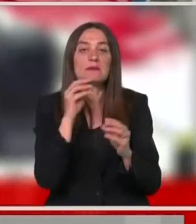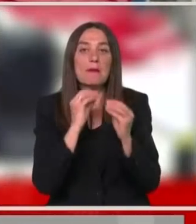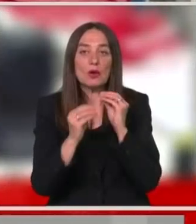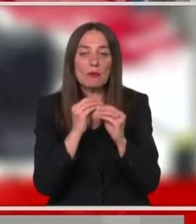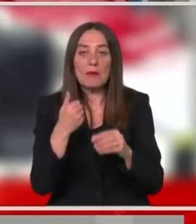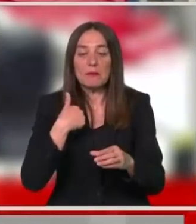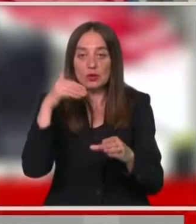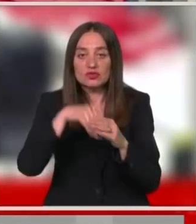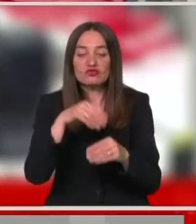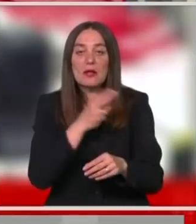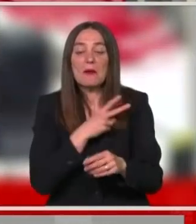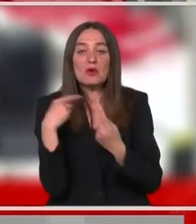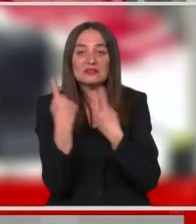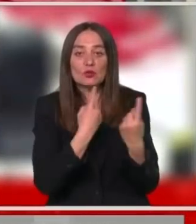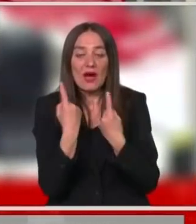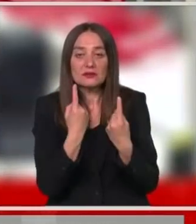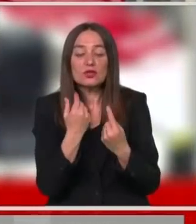mi u suštini imamo sada situaciju da